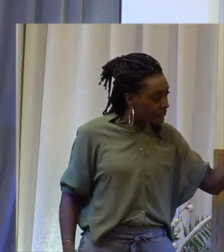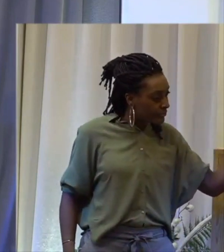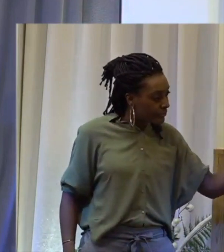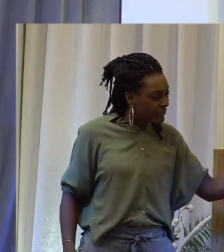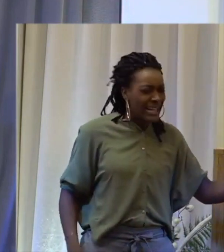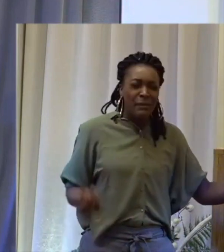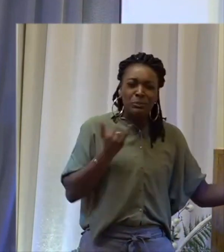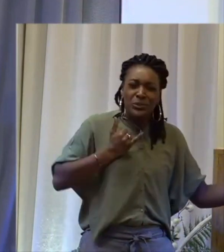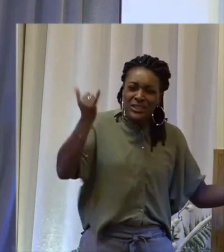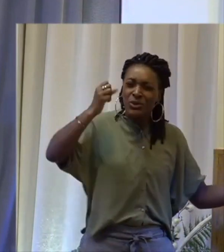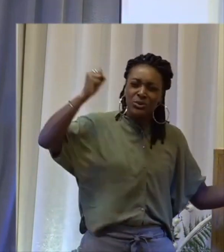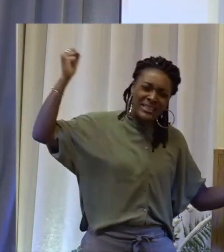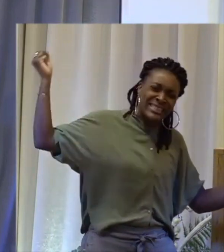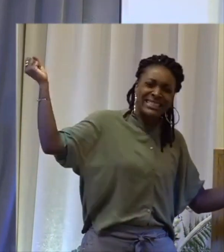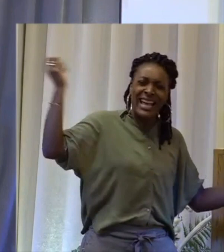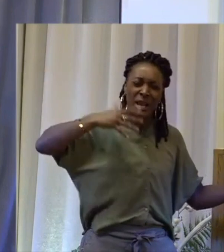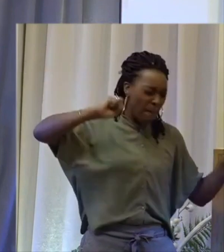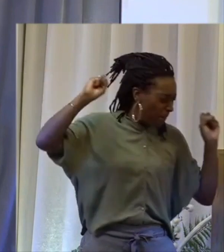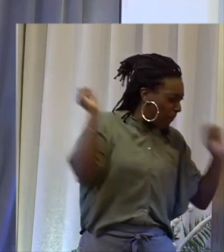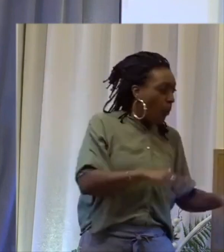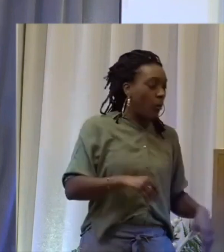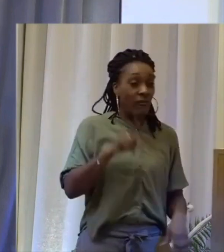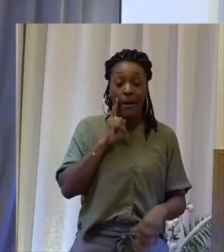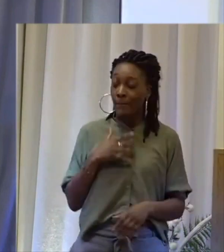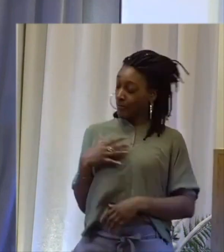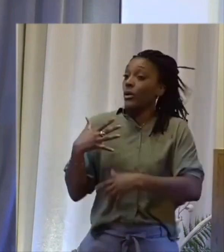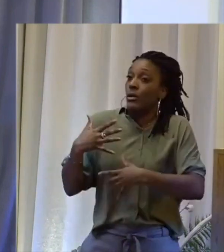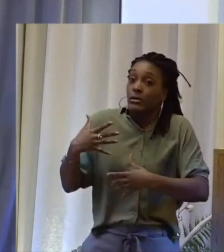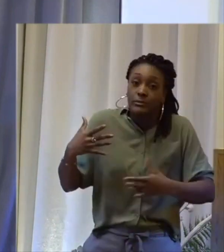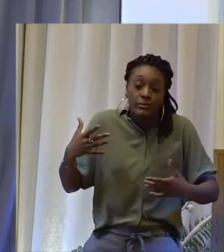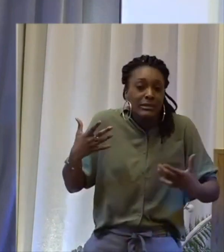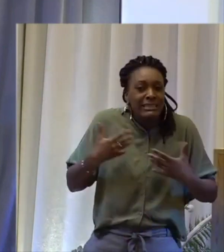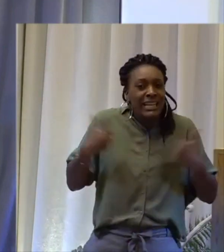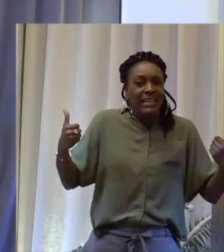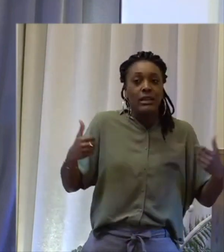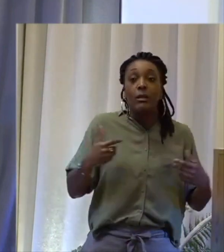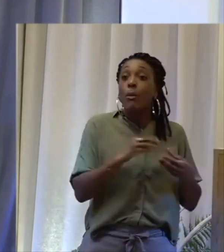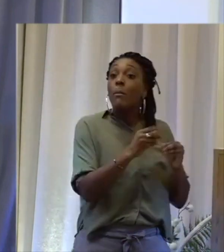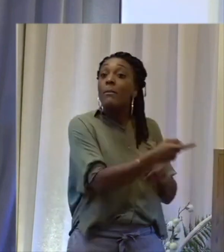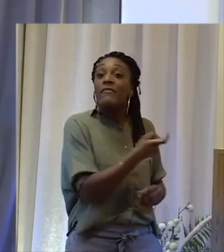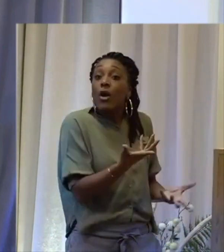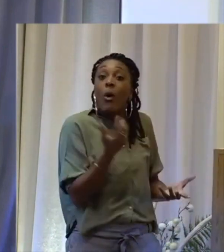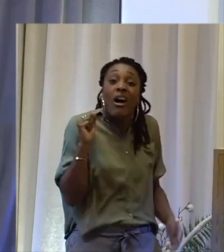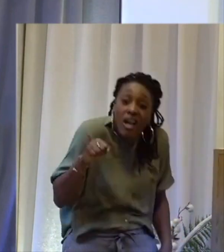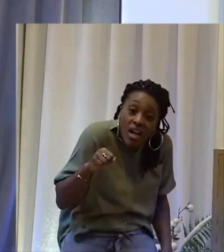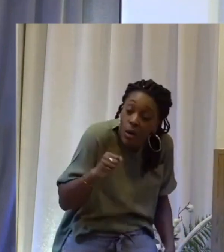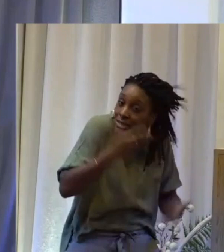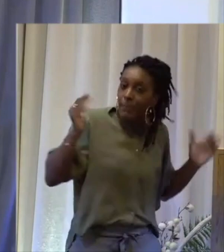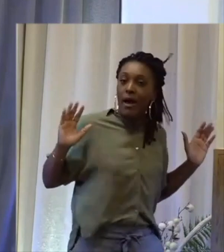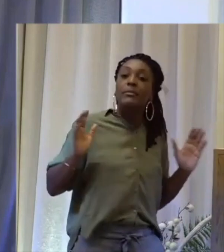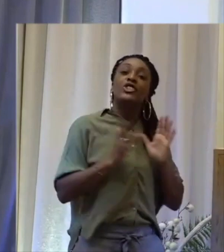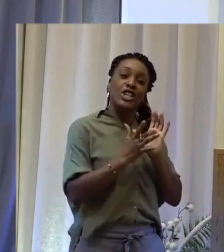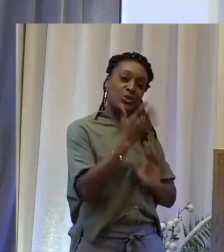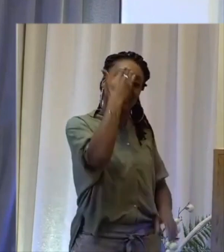La puissance du Saint-Esprit vient délivrer cette femme. Quel était le problème de cette femme? Personne ne pouvait le savoir. Mais lui le